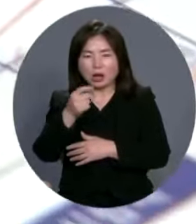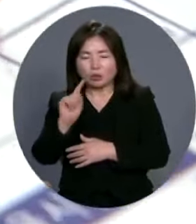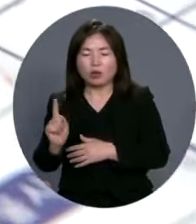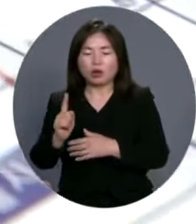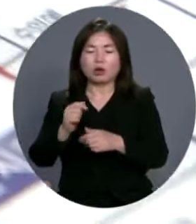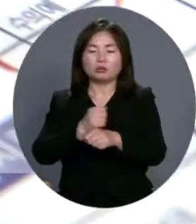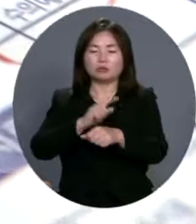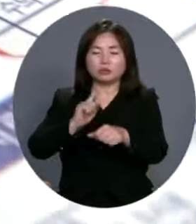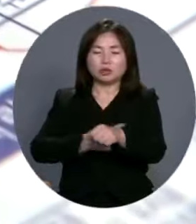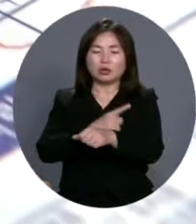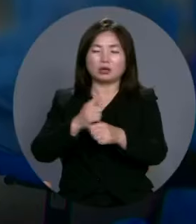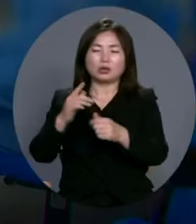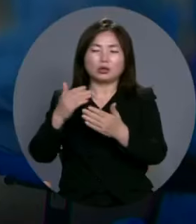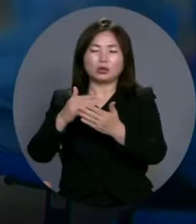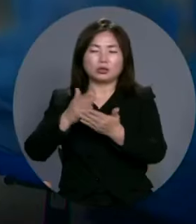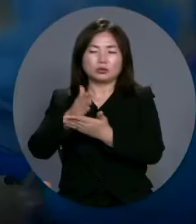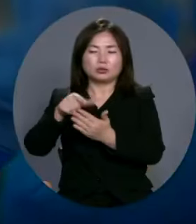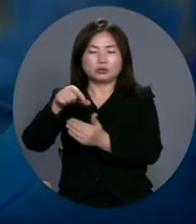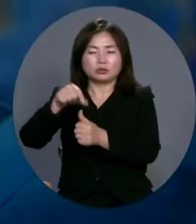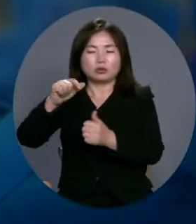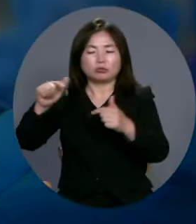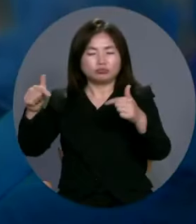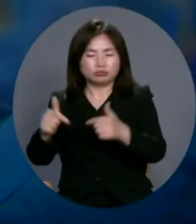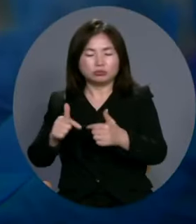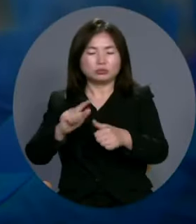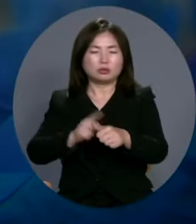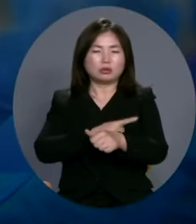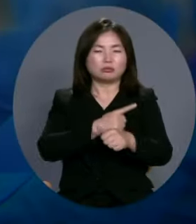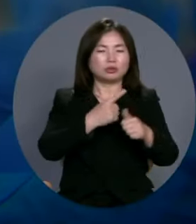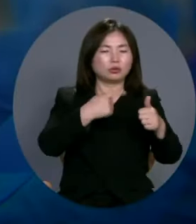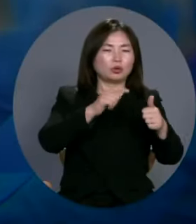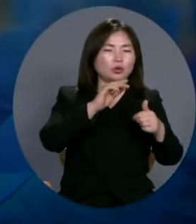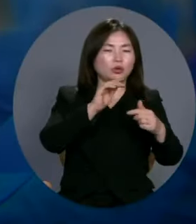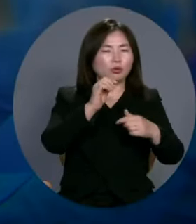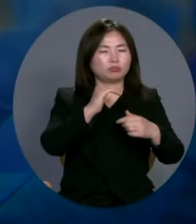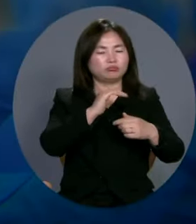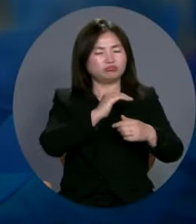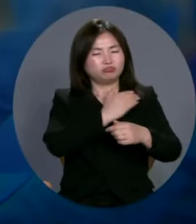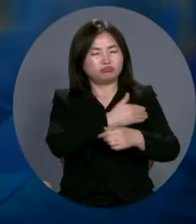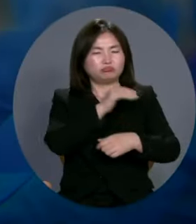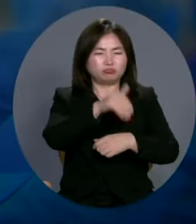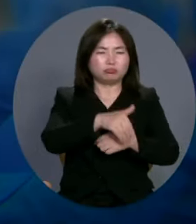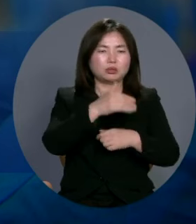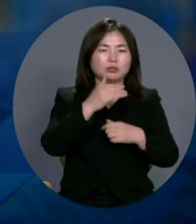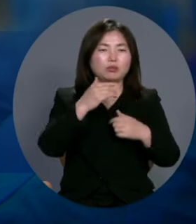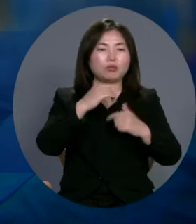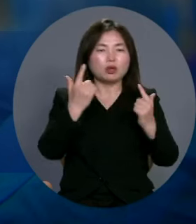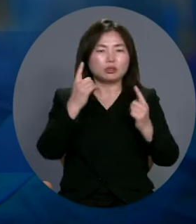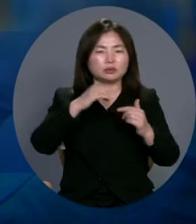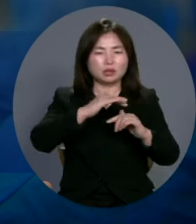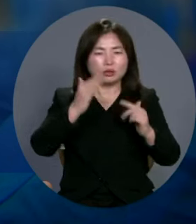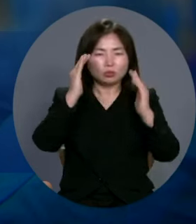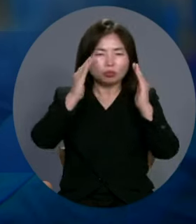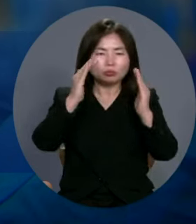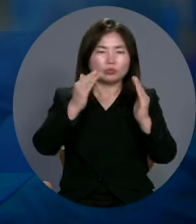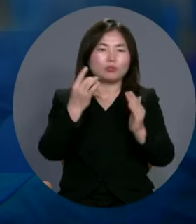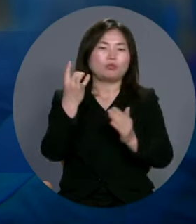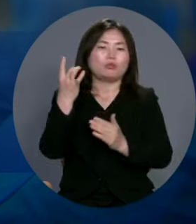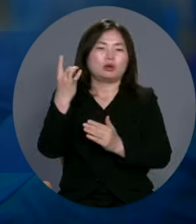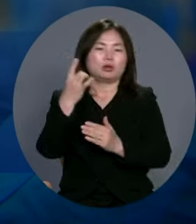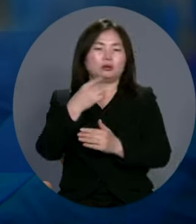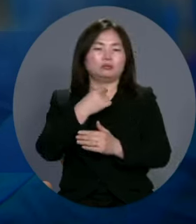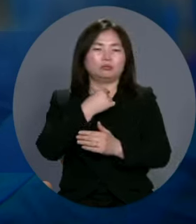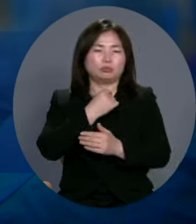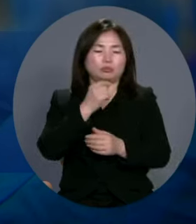질 저하로 이어진다는 겁니다. 예, 원래 취지는 다양한 걸 공부를 하라고 했는데 다양한 걸 공부하는 게